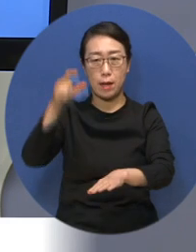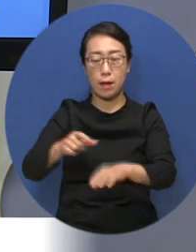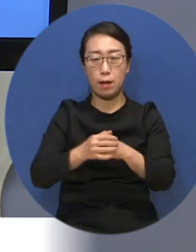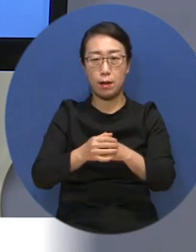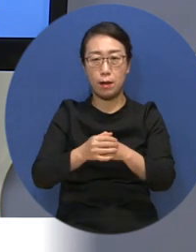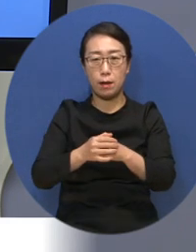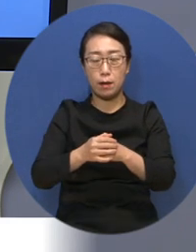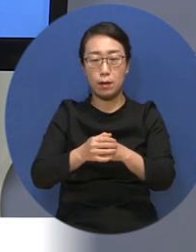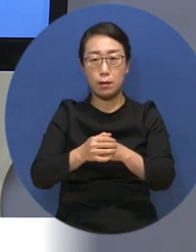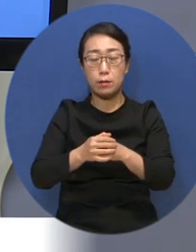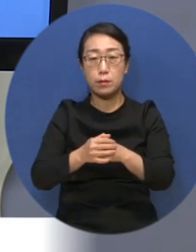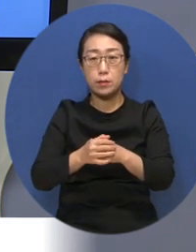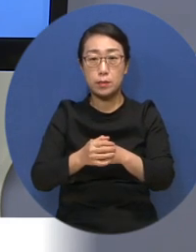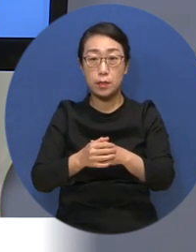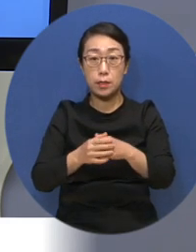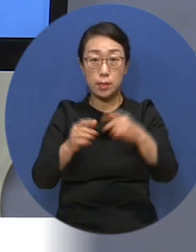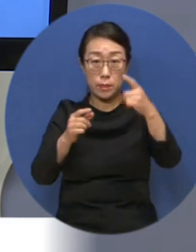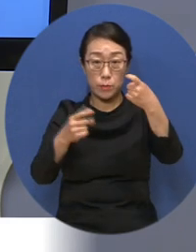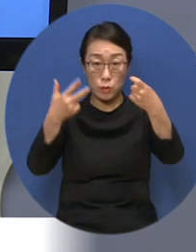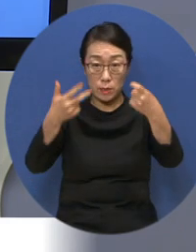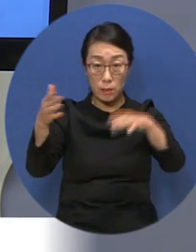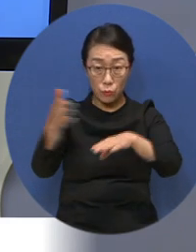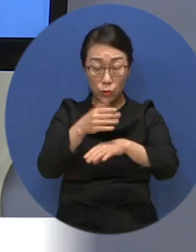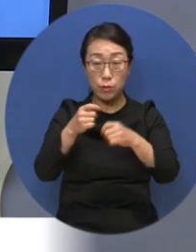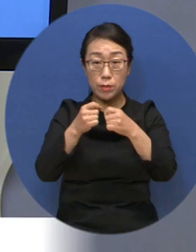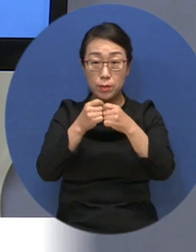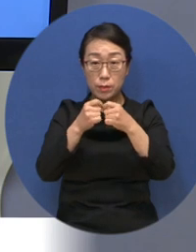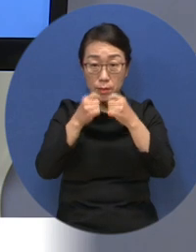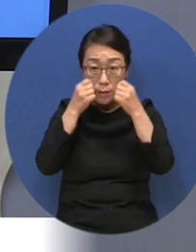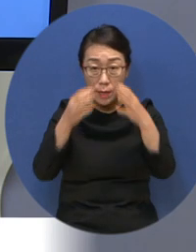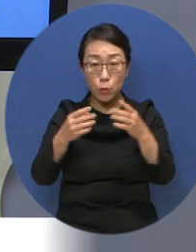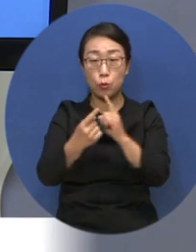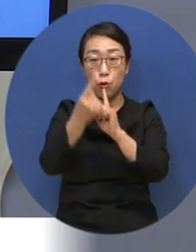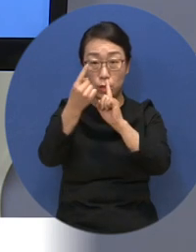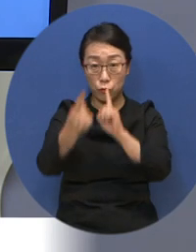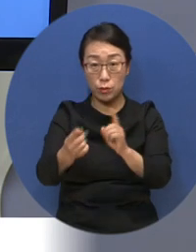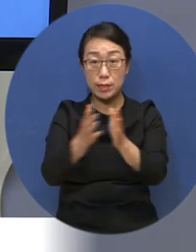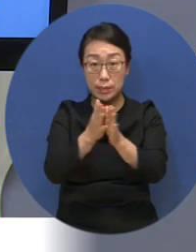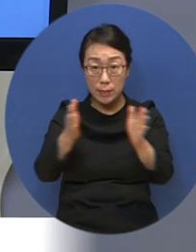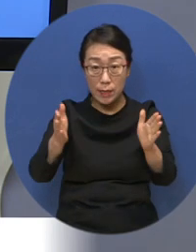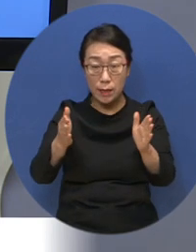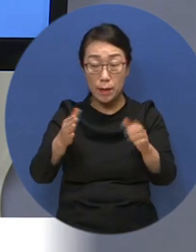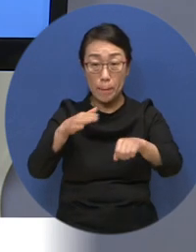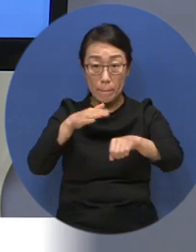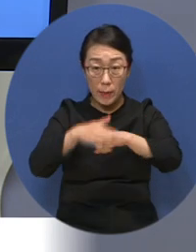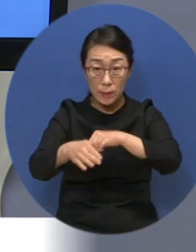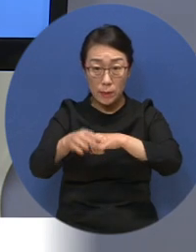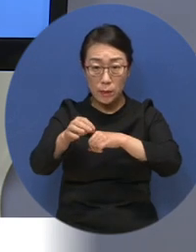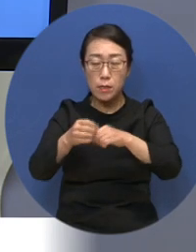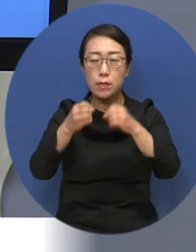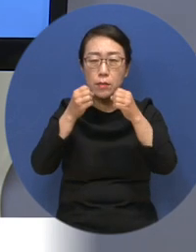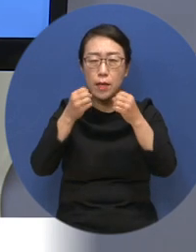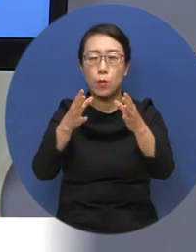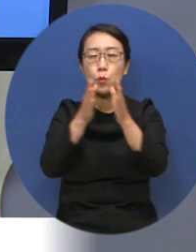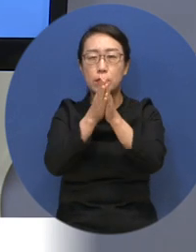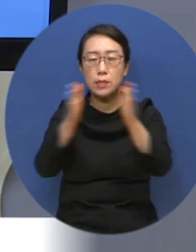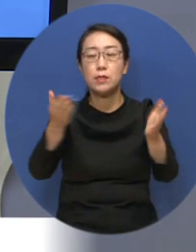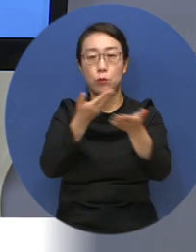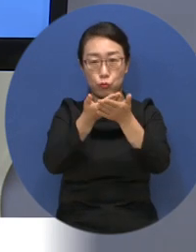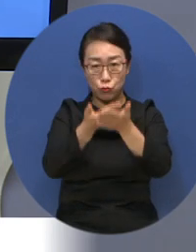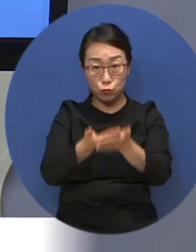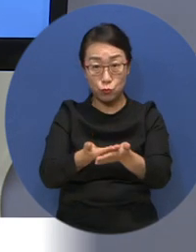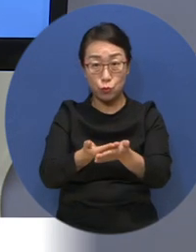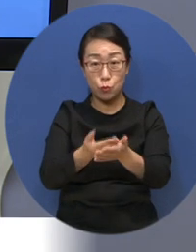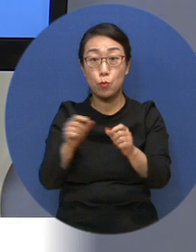정 총리는 지난 7일부터 새로운 사회적 거리 두기가 시작한 것과 관련해 첫 단추를 잘 끼워야 한다는 말이 있듯이